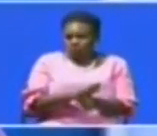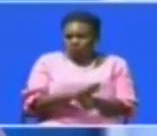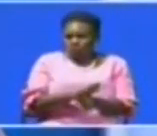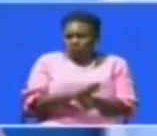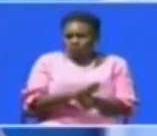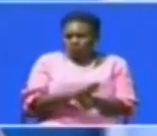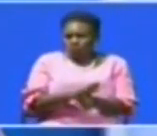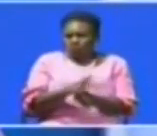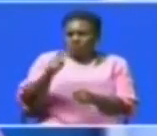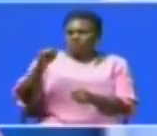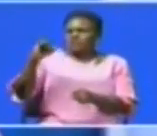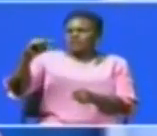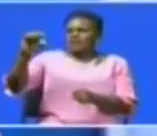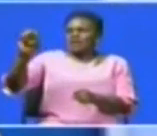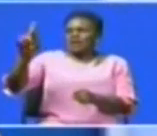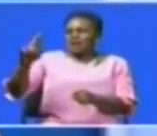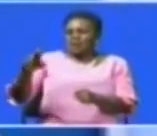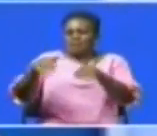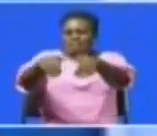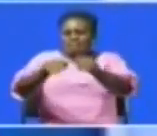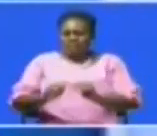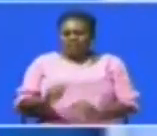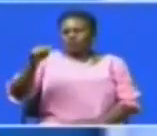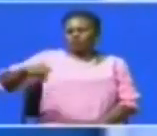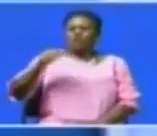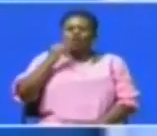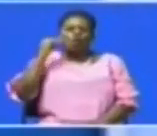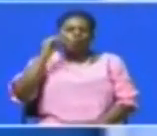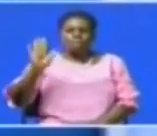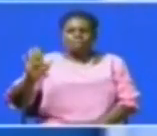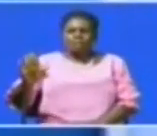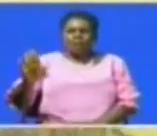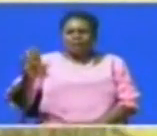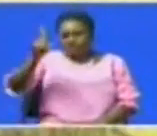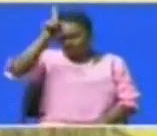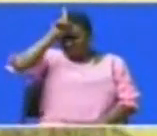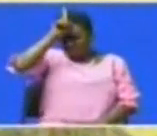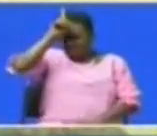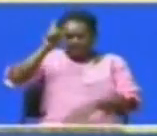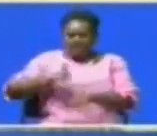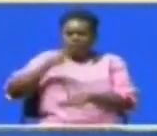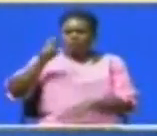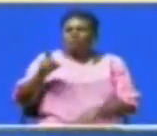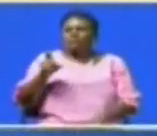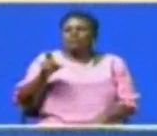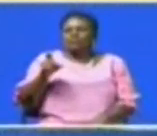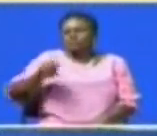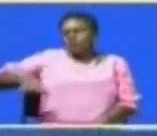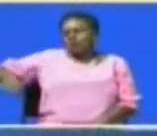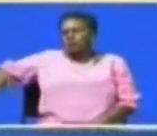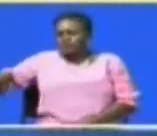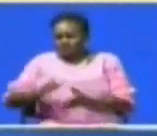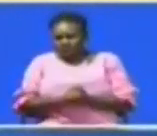Karukenya, almaarufu kama Tiger Power, amezikwa hii leo nyumbani kwake katika kijiji cha Makengi, eneo bunge la Runyenjes, kaunti ya